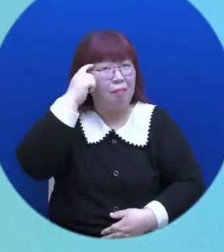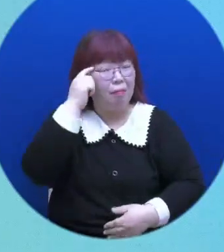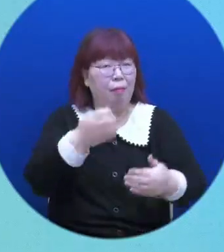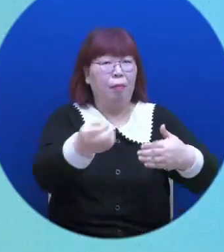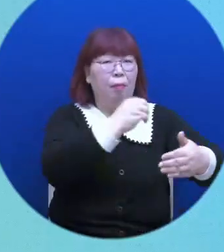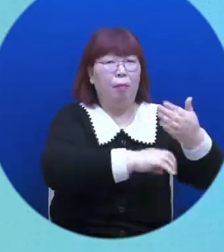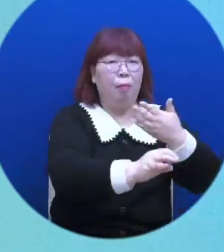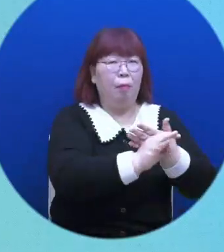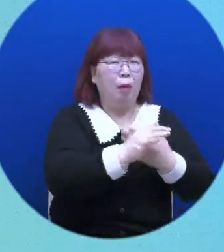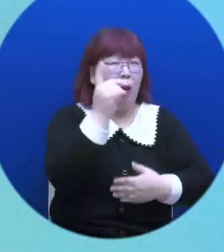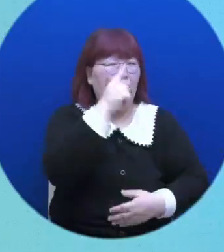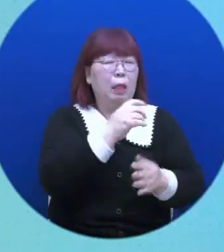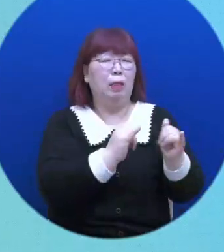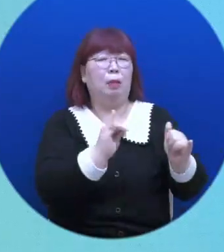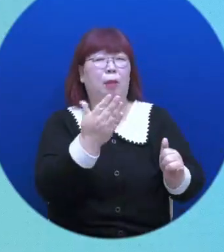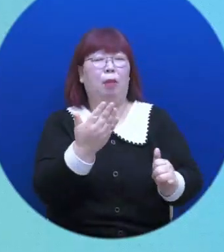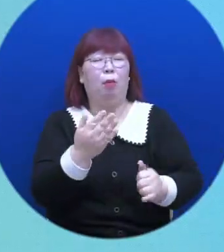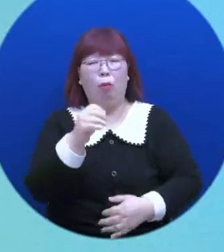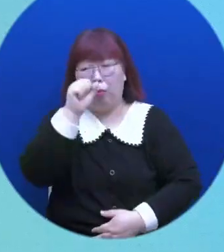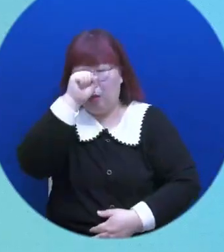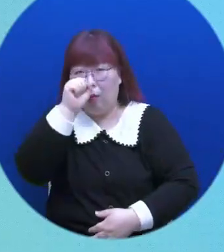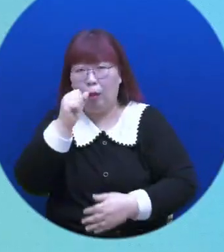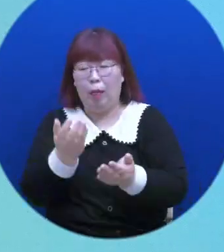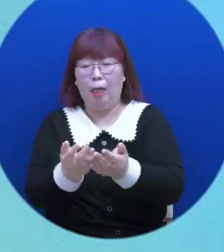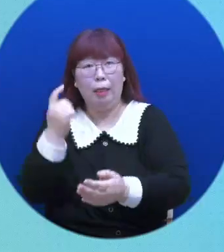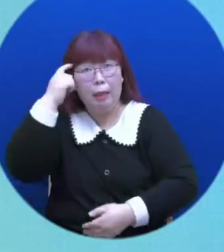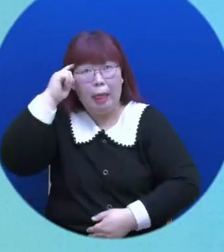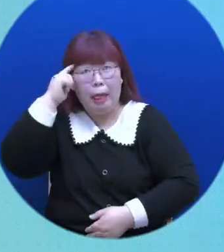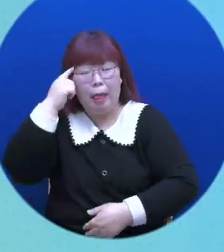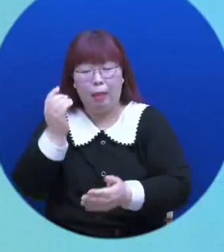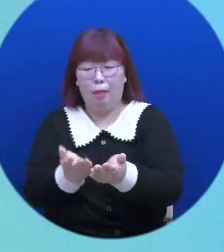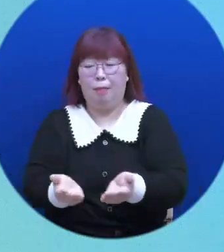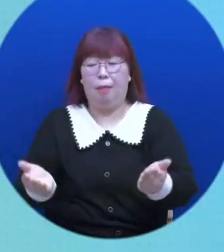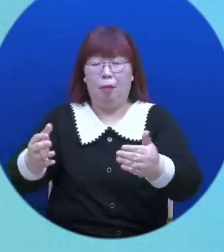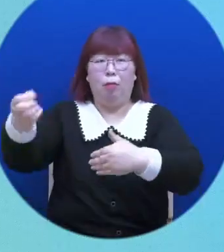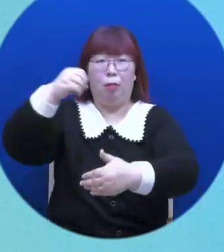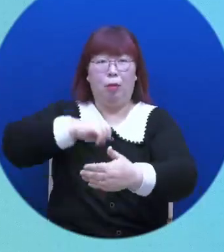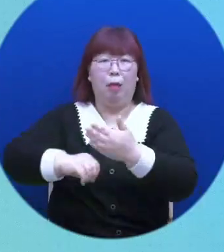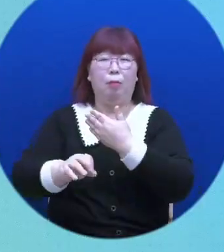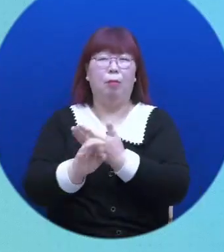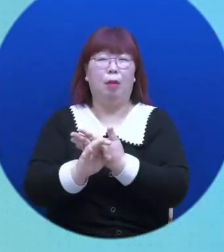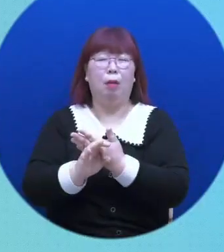사람, 선한 것이 내 마음에 담기면 악한 사람이 되는 거죠.